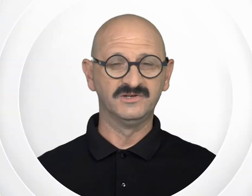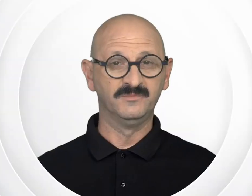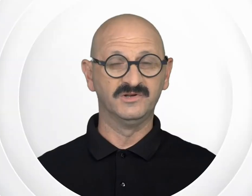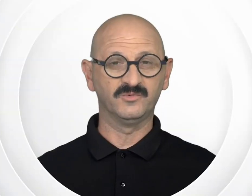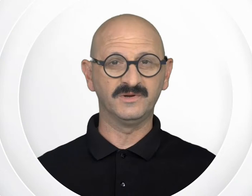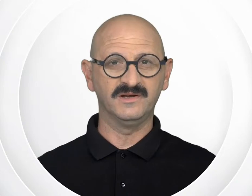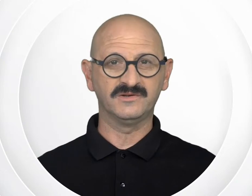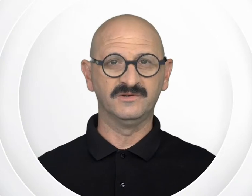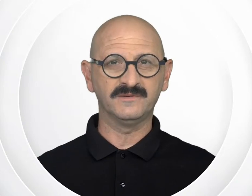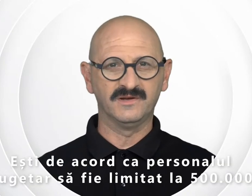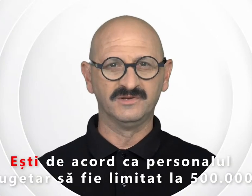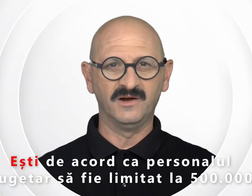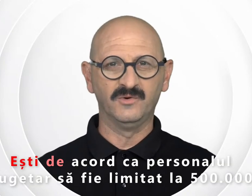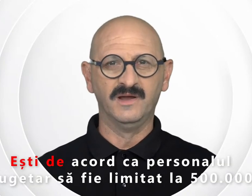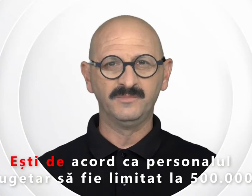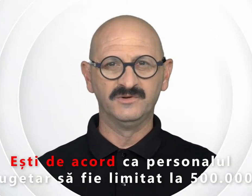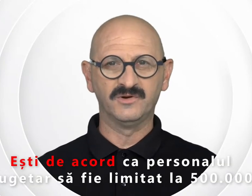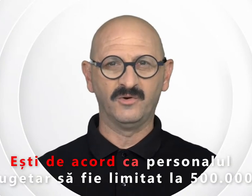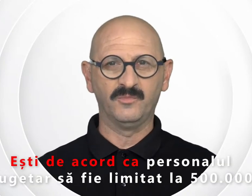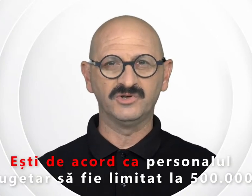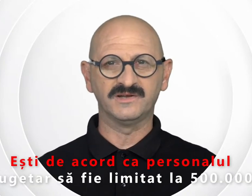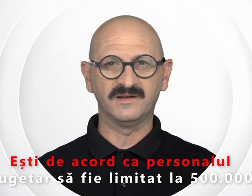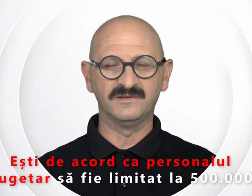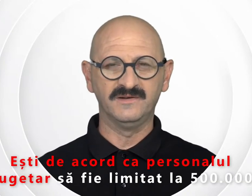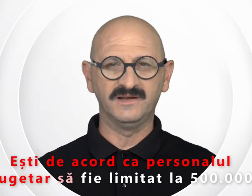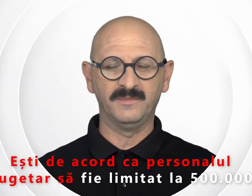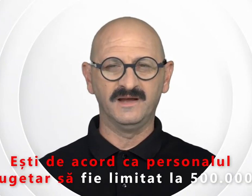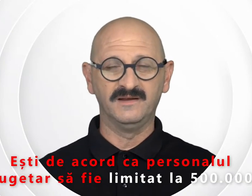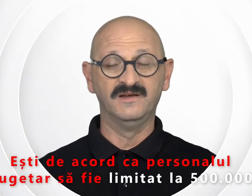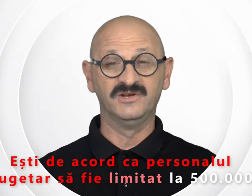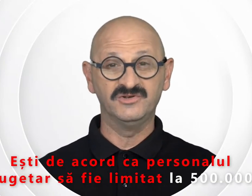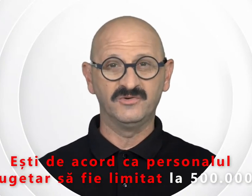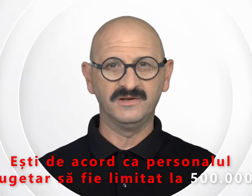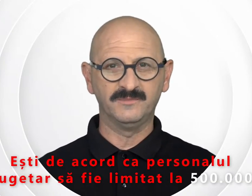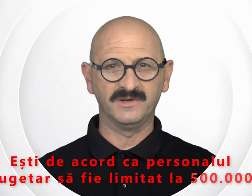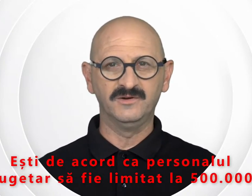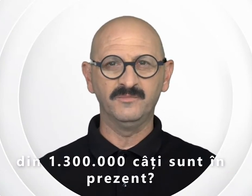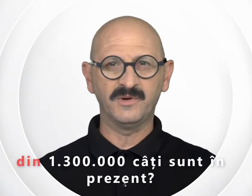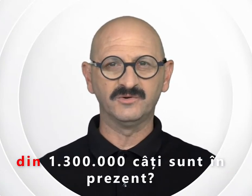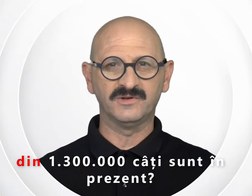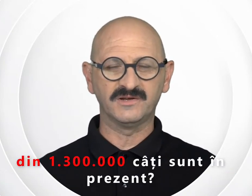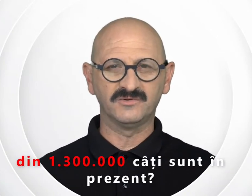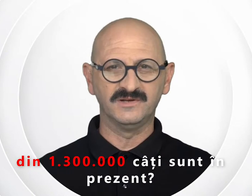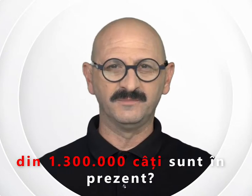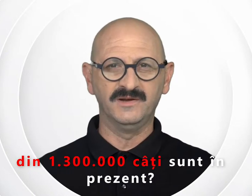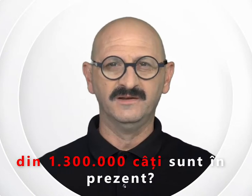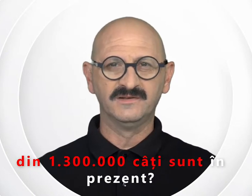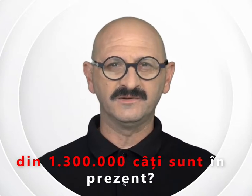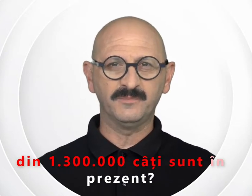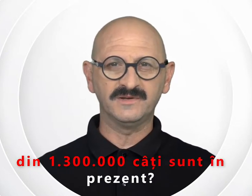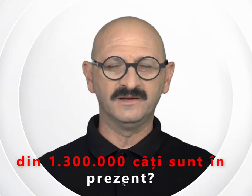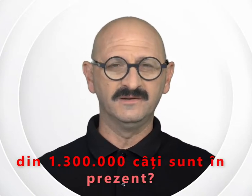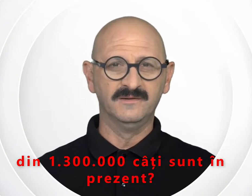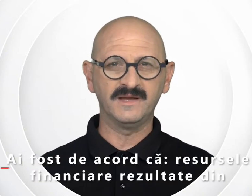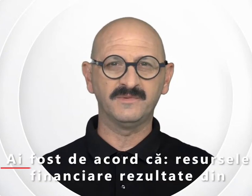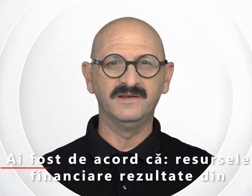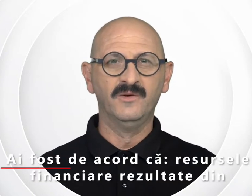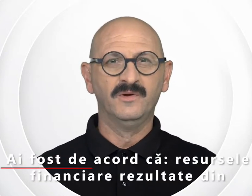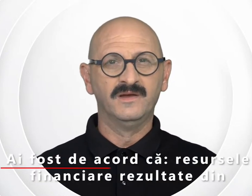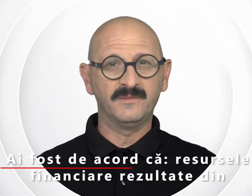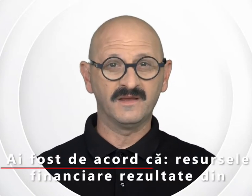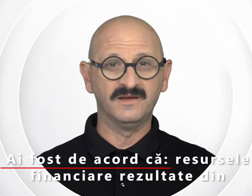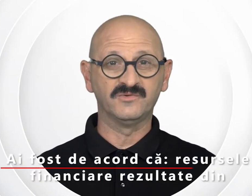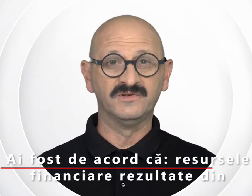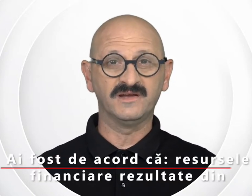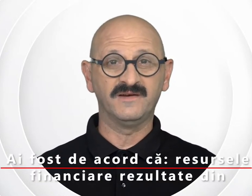Zici că știi pe ce lume trăiești. Ești de acord ca personalul bugetar să fie limitat la 500.000 din 1.300.000 cât sunt în prezent? Ai fost de